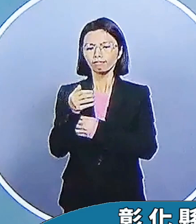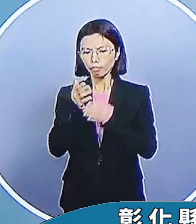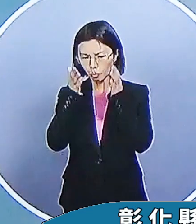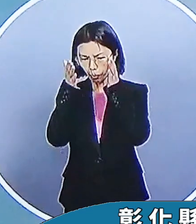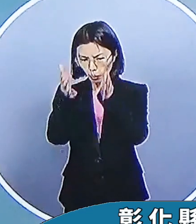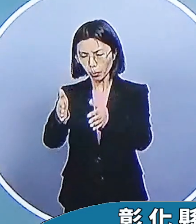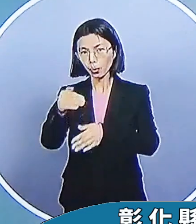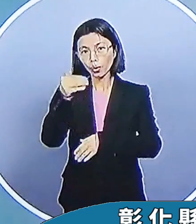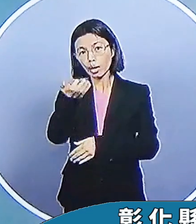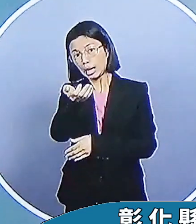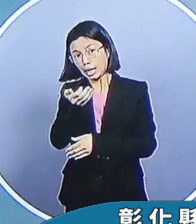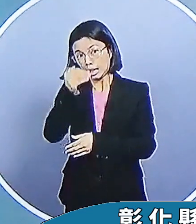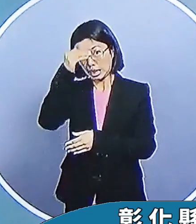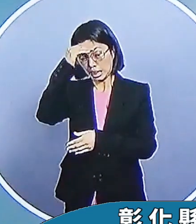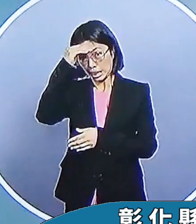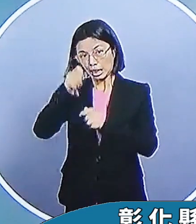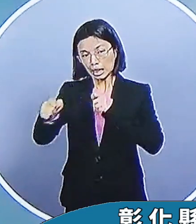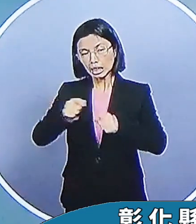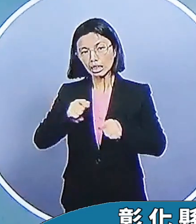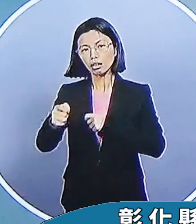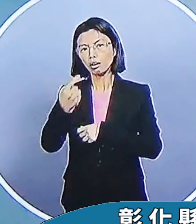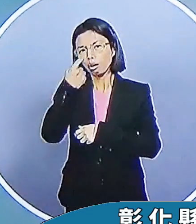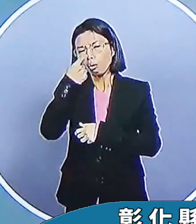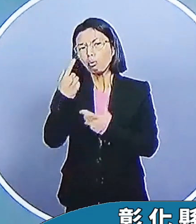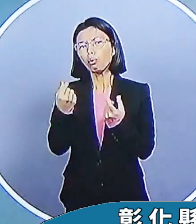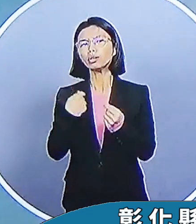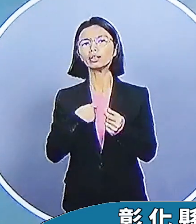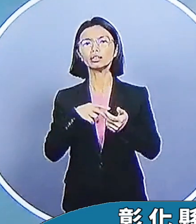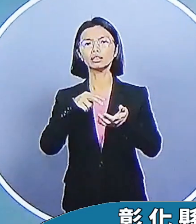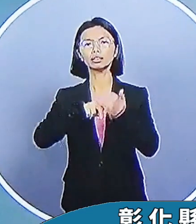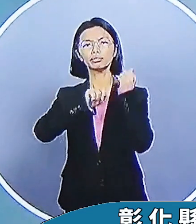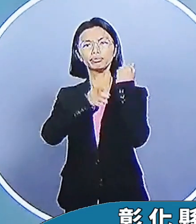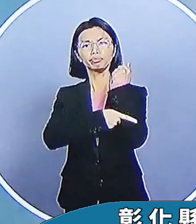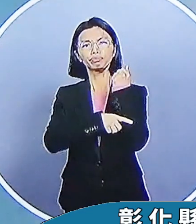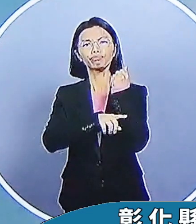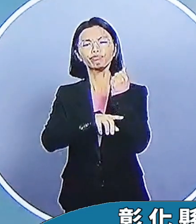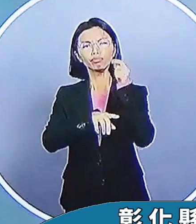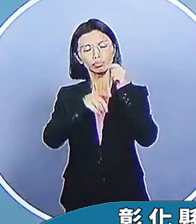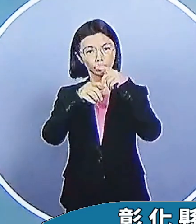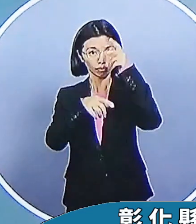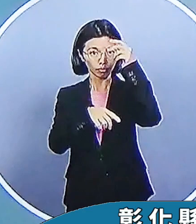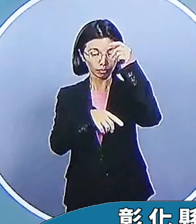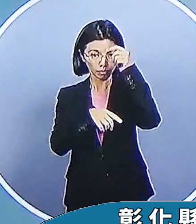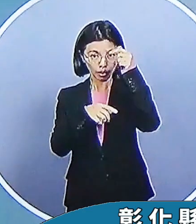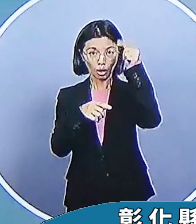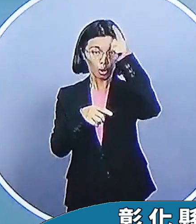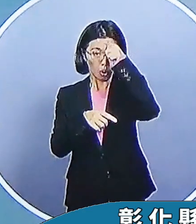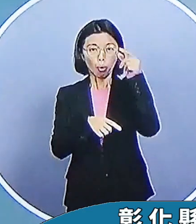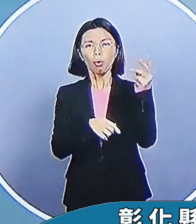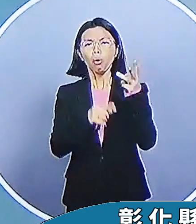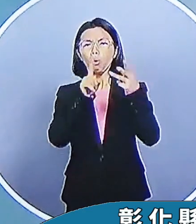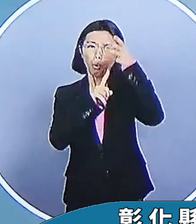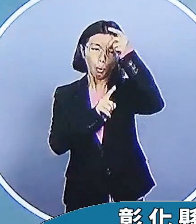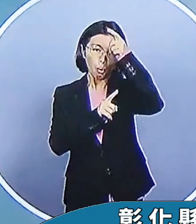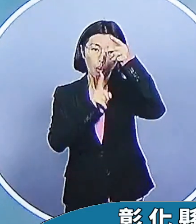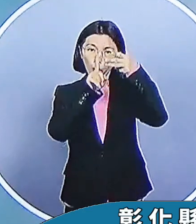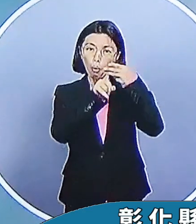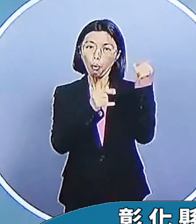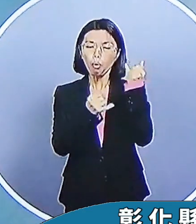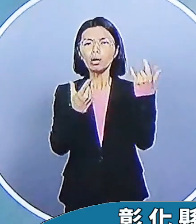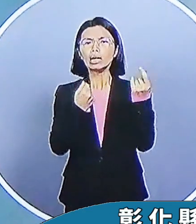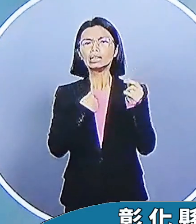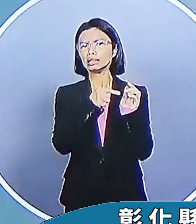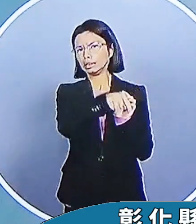基础建设的时阵，咱当时嘛是立法委员的王惠美委员，伊是立法院行